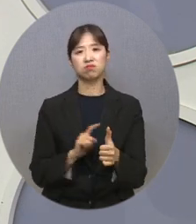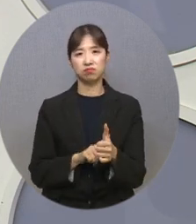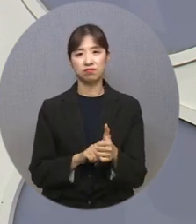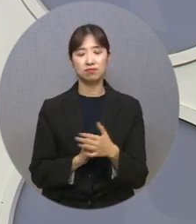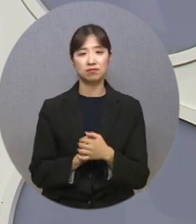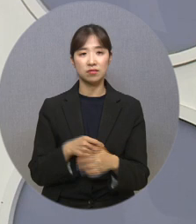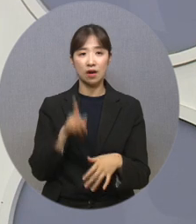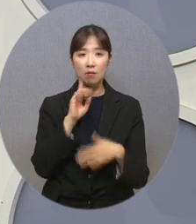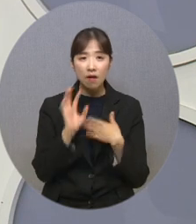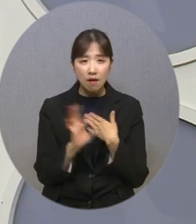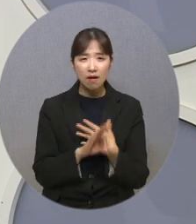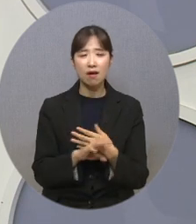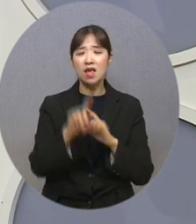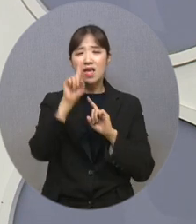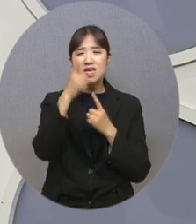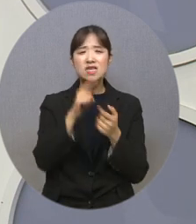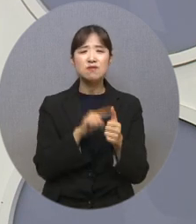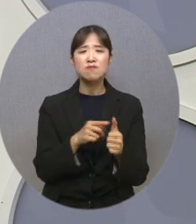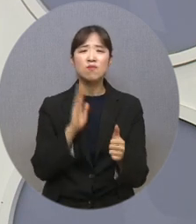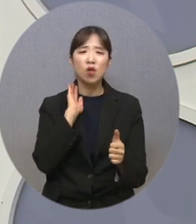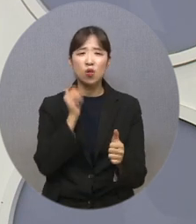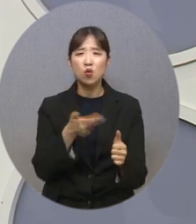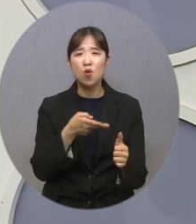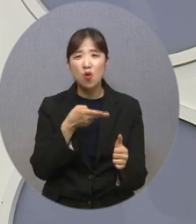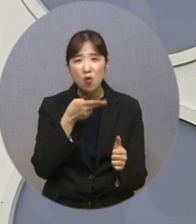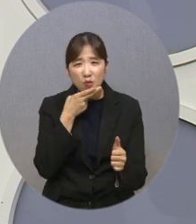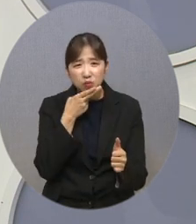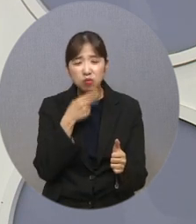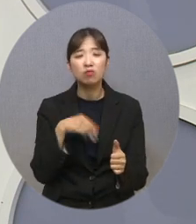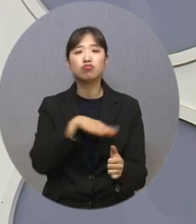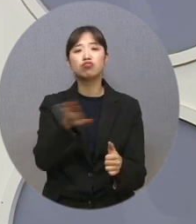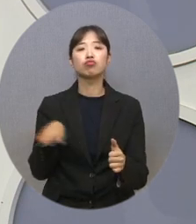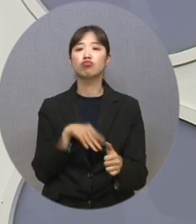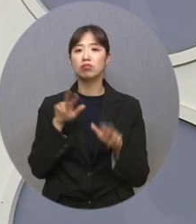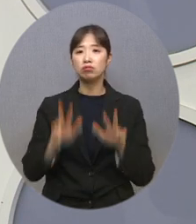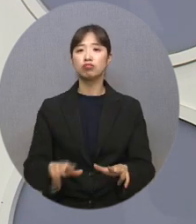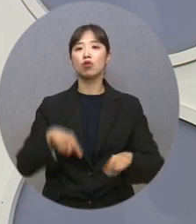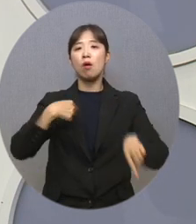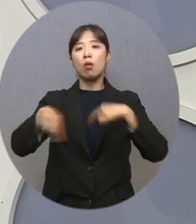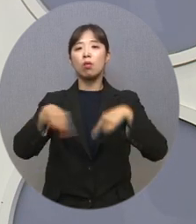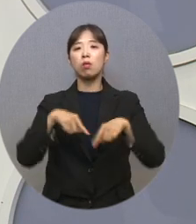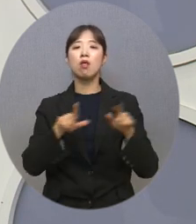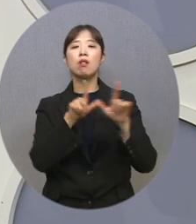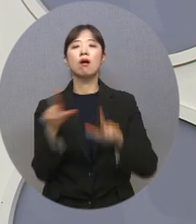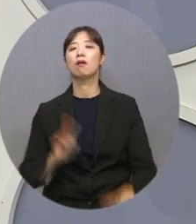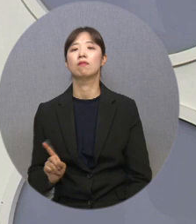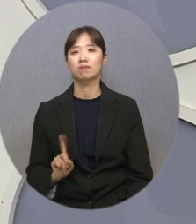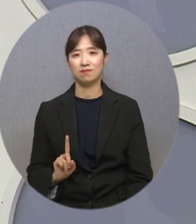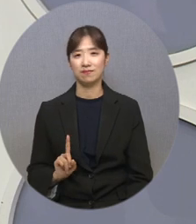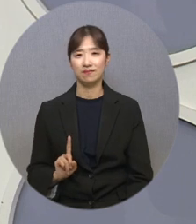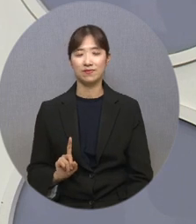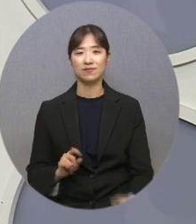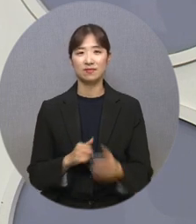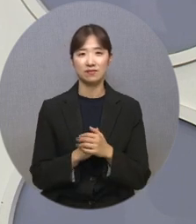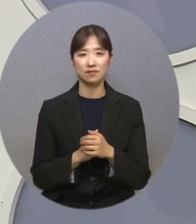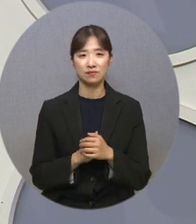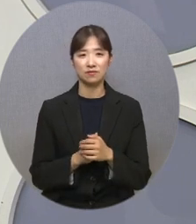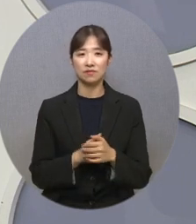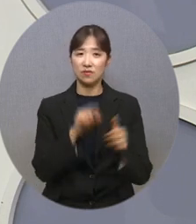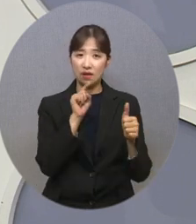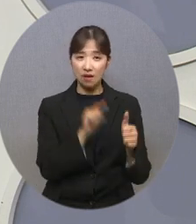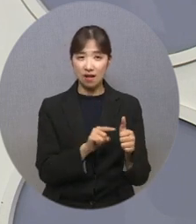만약 이승만이 없었다고 가정했을 때 우리는 어떤 체제에 살고 있을까? 그가 없었다면